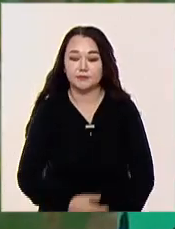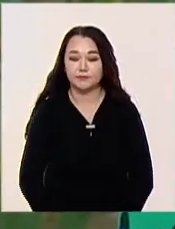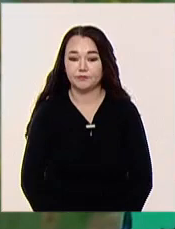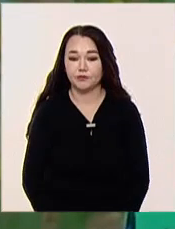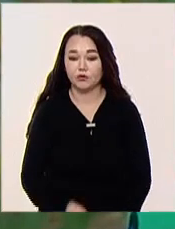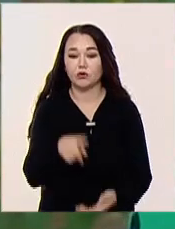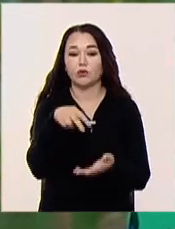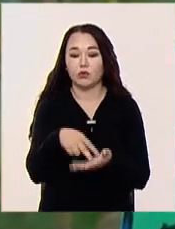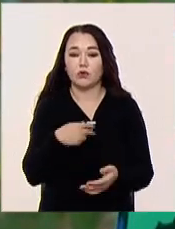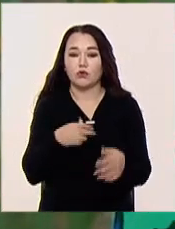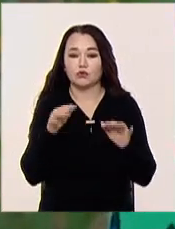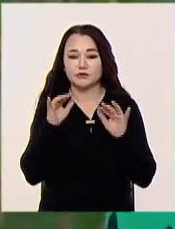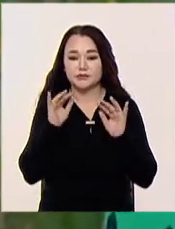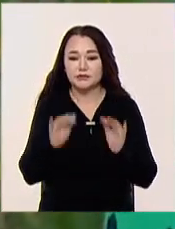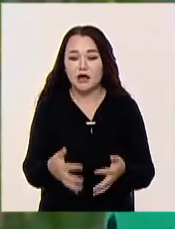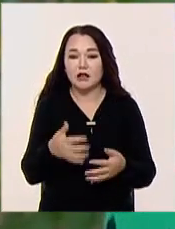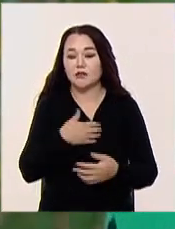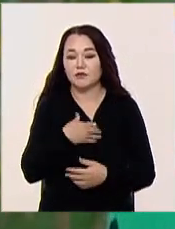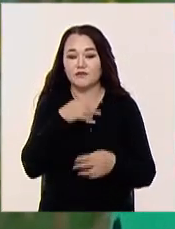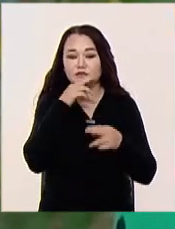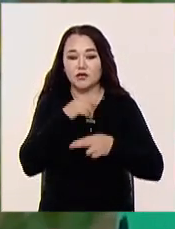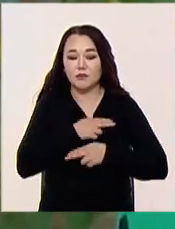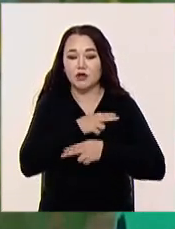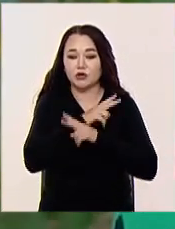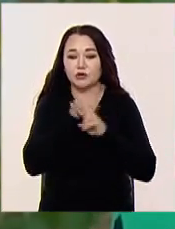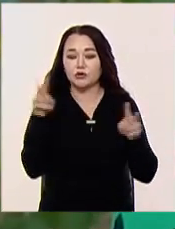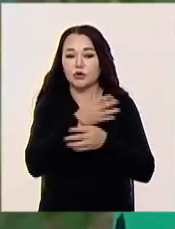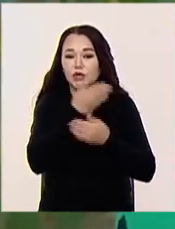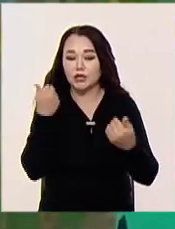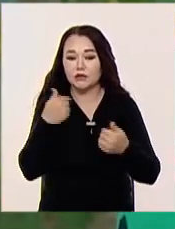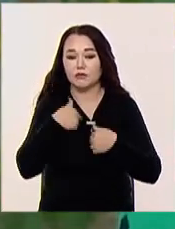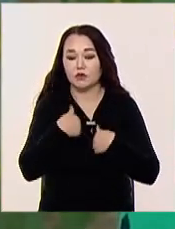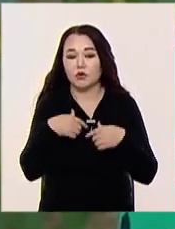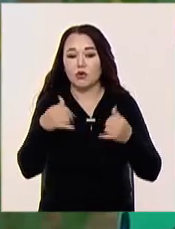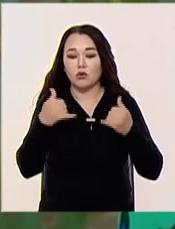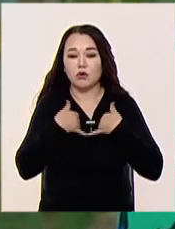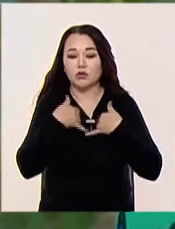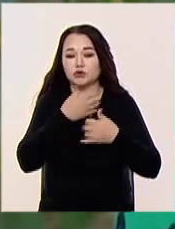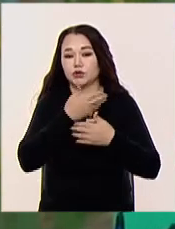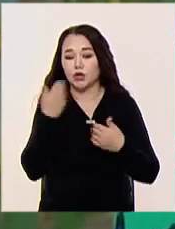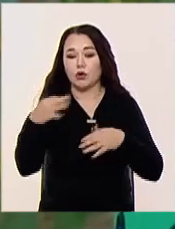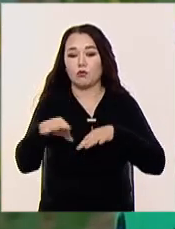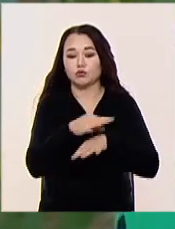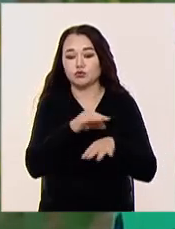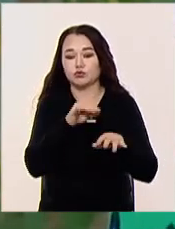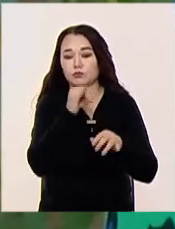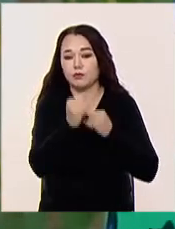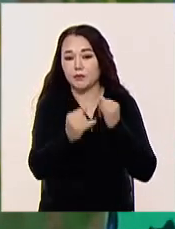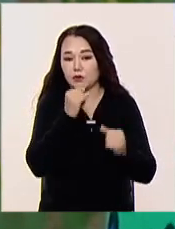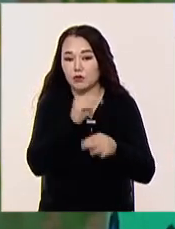Тұр, мен шаршадым. Маған внимание бөлмейді, бүйтпейді, сүйтпейді, күйеуім андай, күйеуім